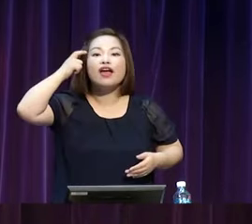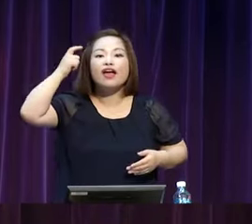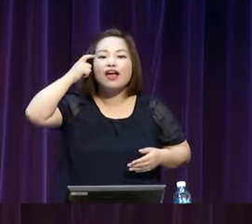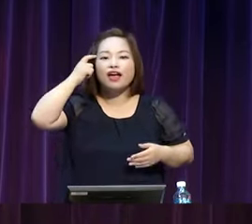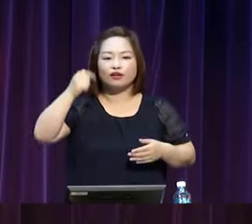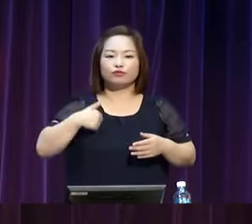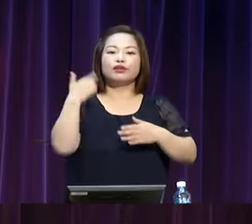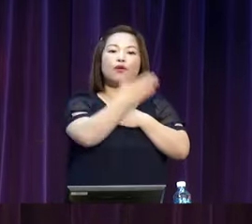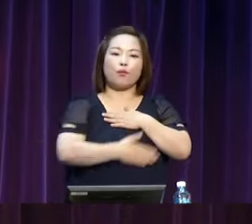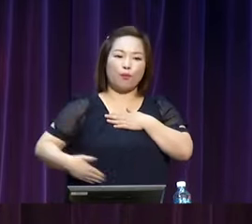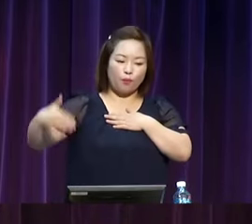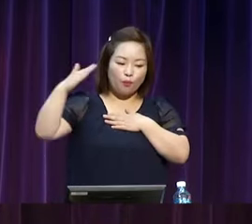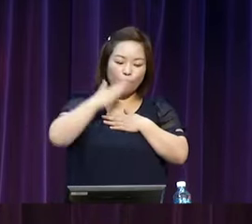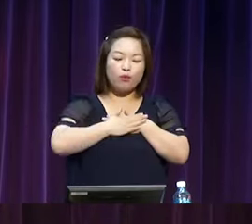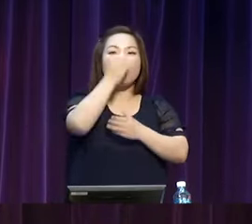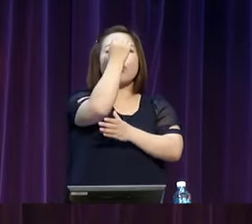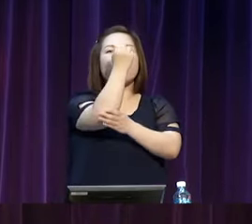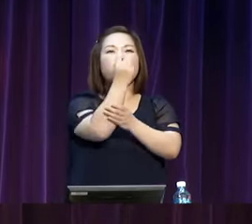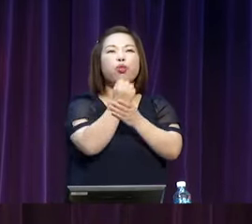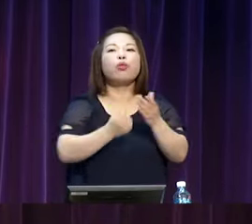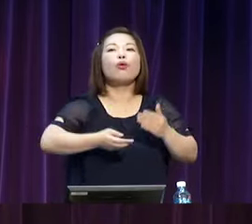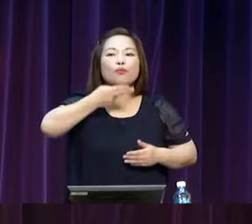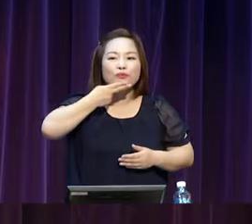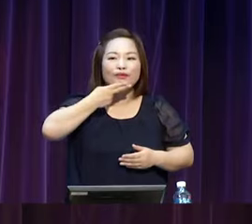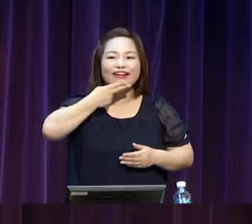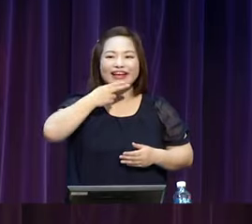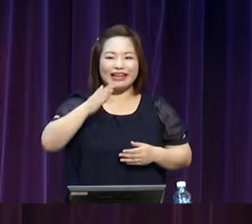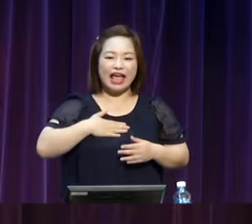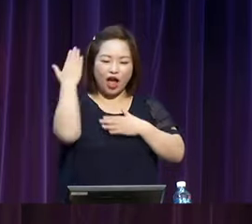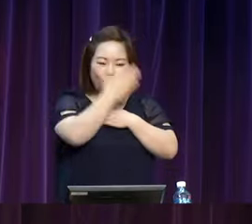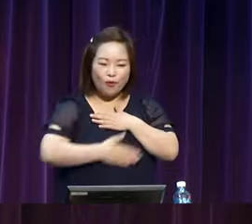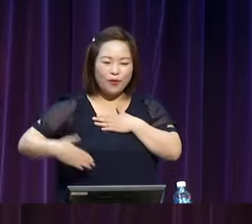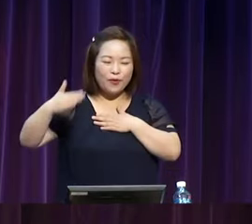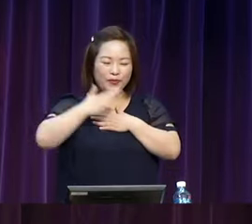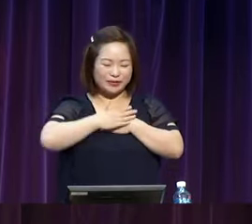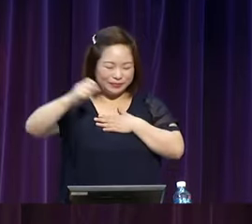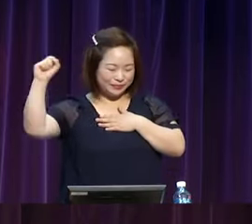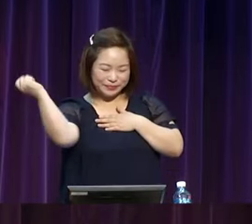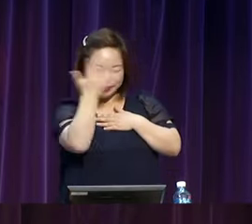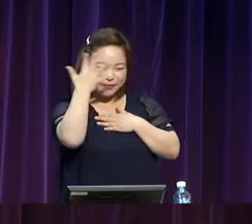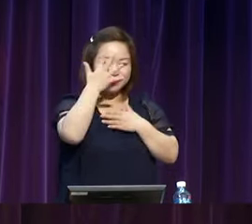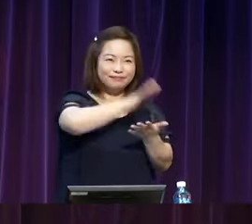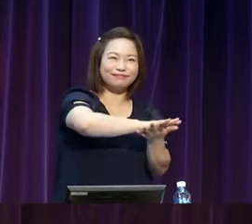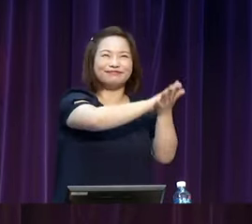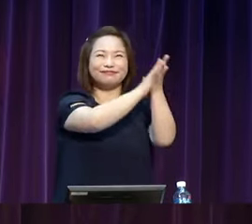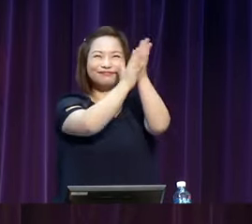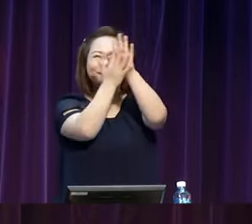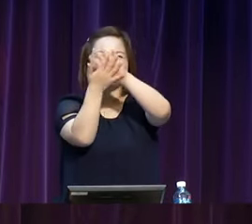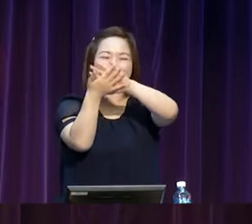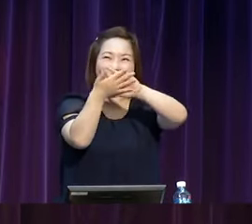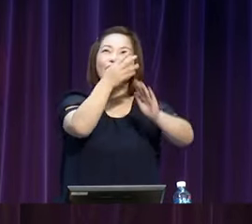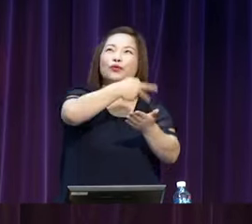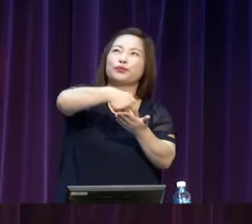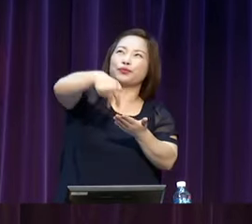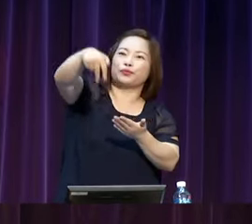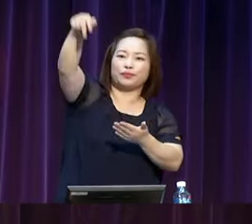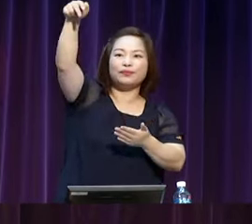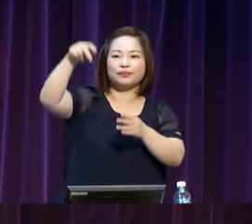우리의 몸이 썩지 않는 몸으로 완전한 몸으로 바뀝니다. 죽지 않는 몸으로